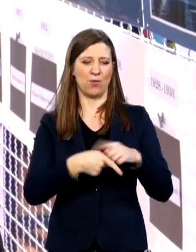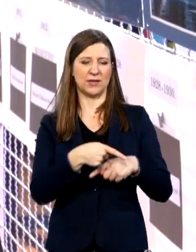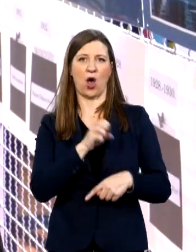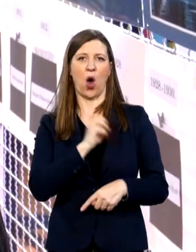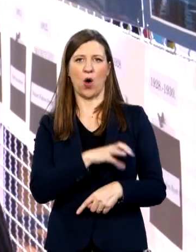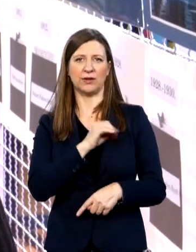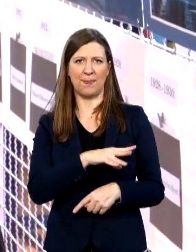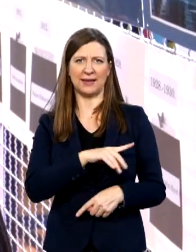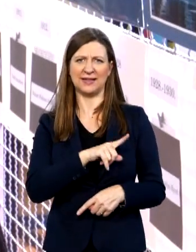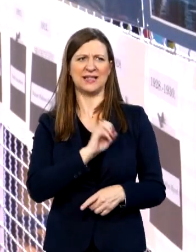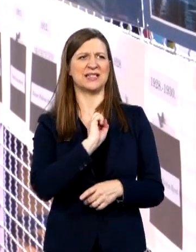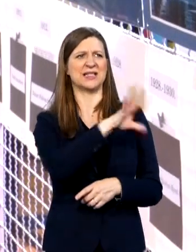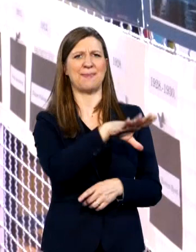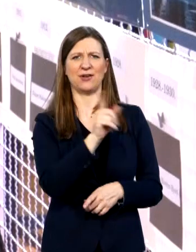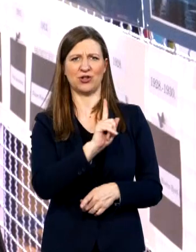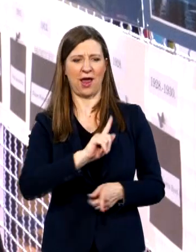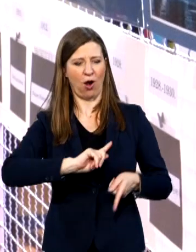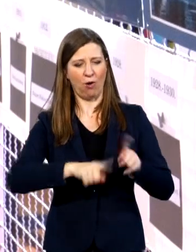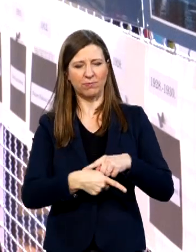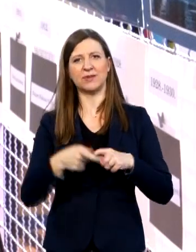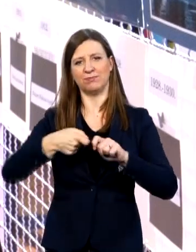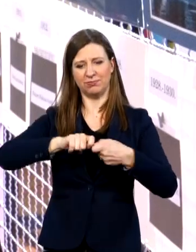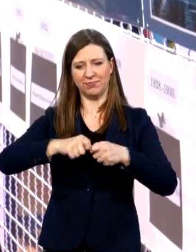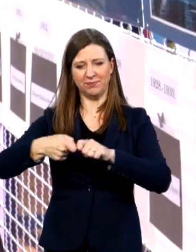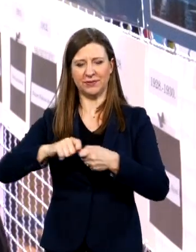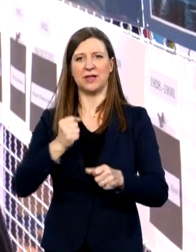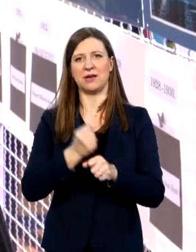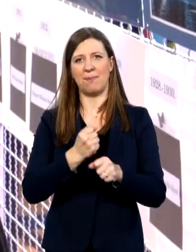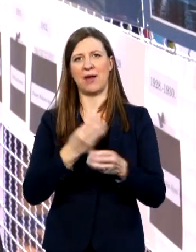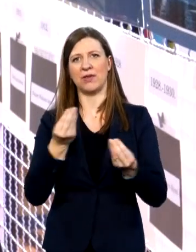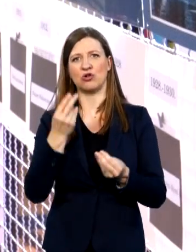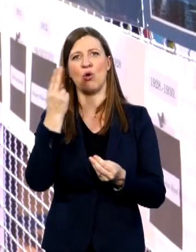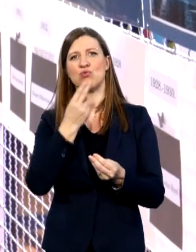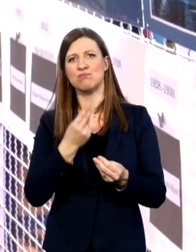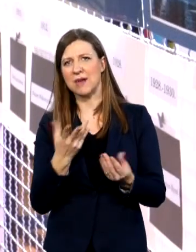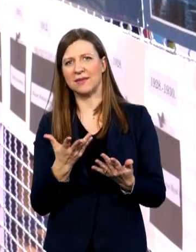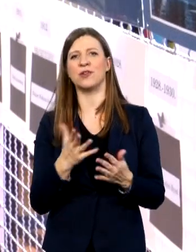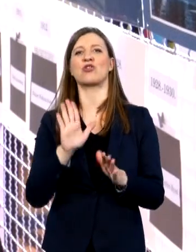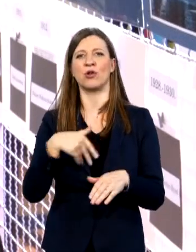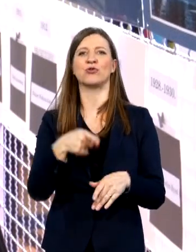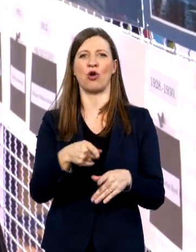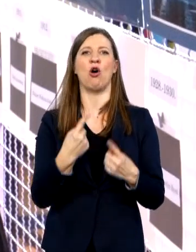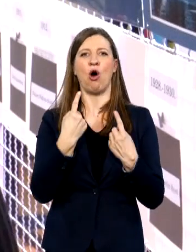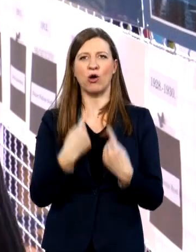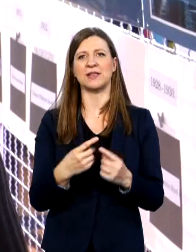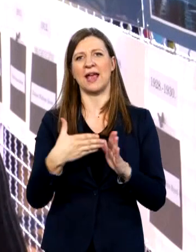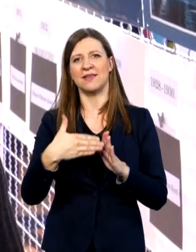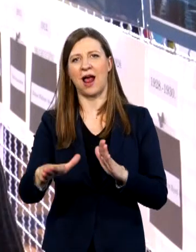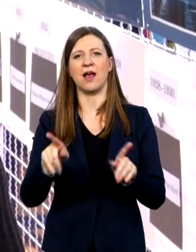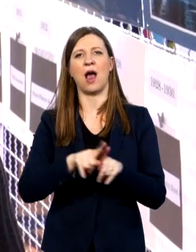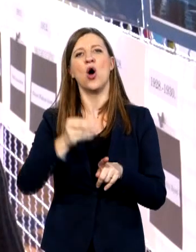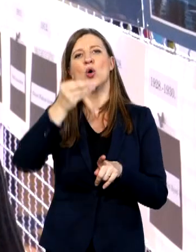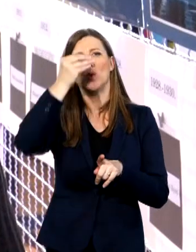otpad koji su skupili da ne završi u smeću, nego da evo im ostane nekakva uspomena i da te stvari koje će